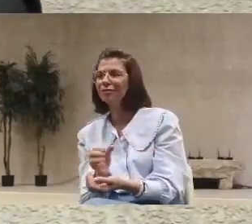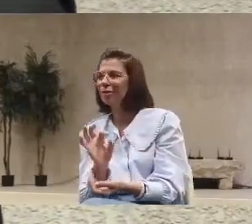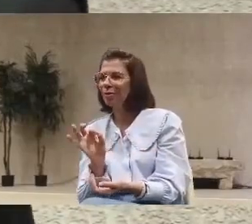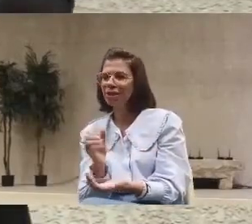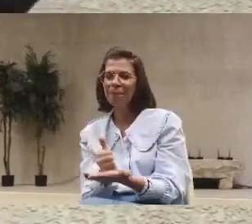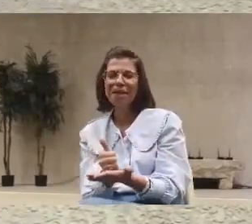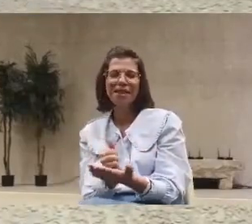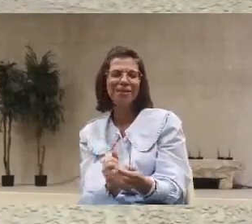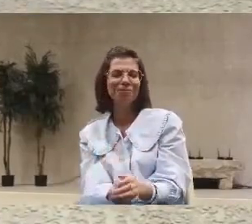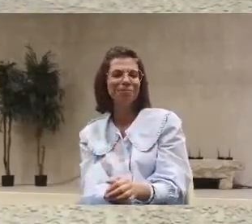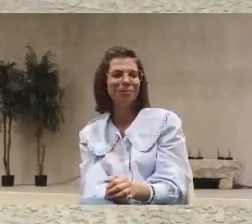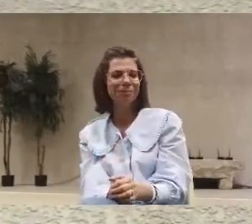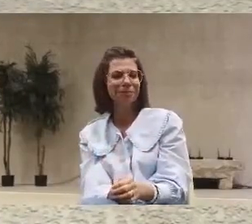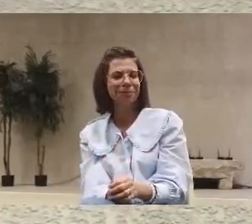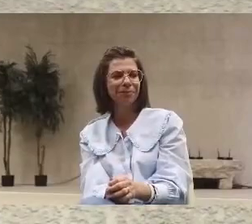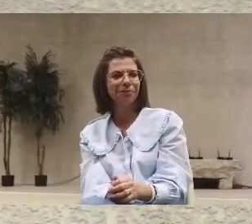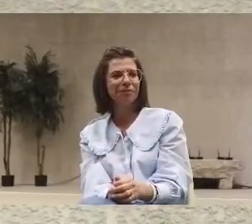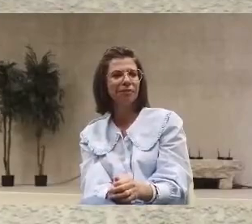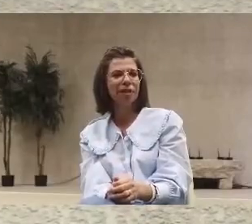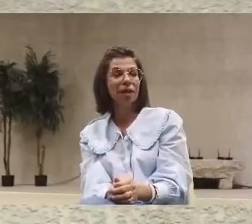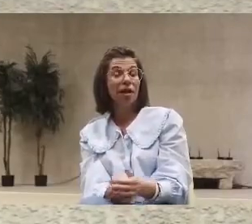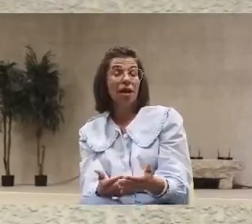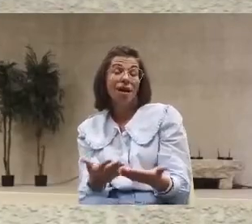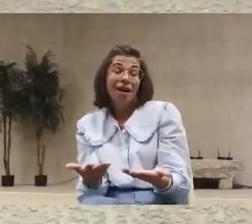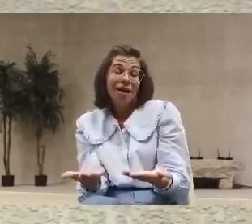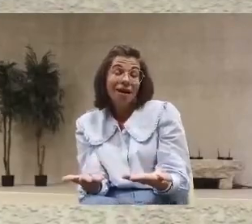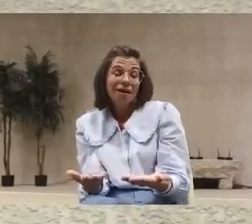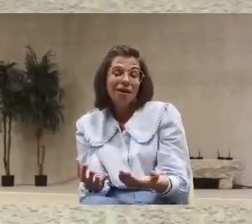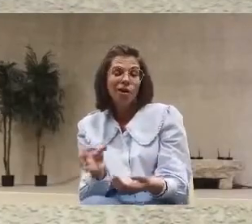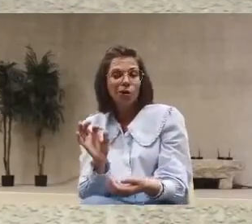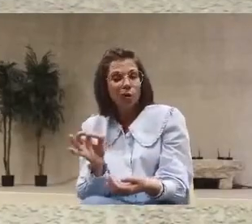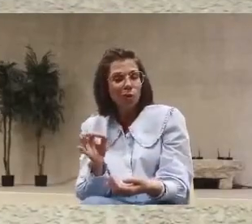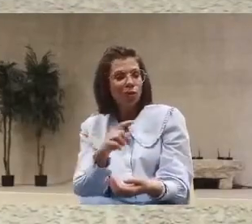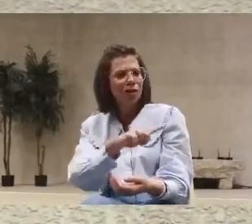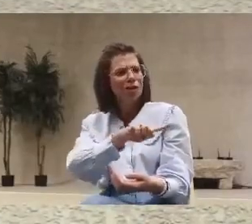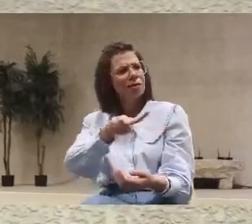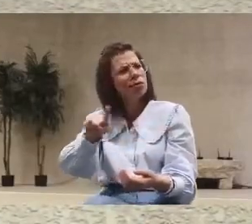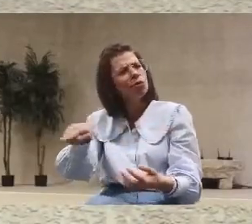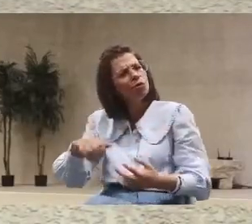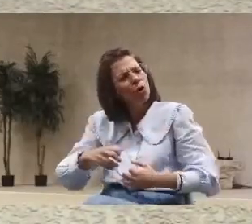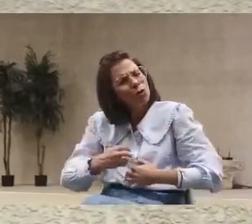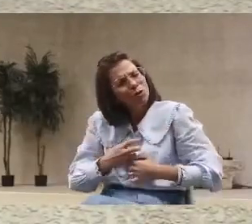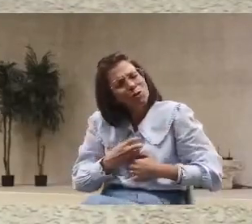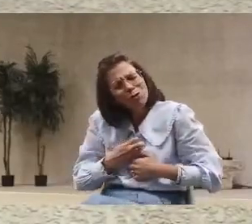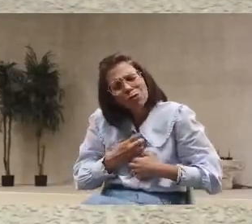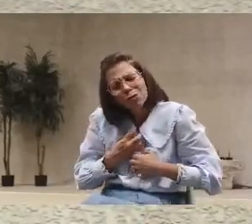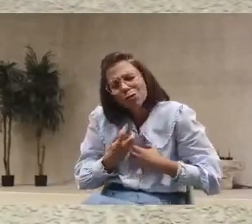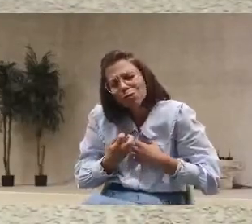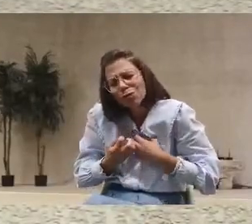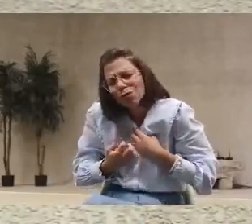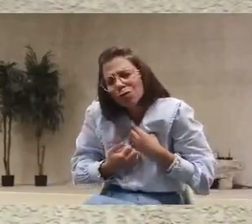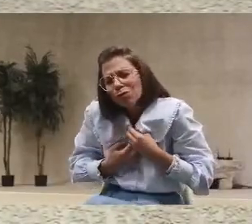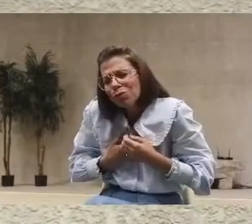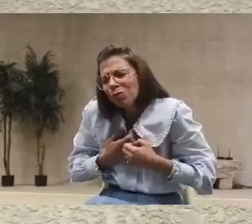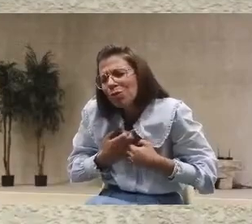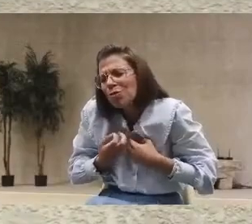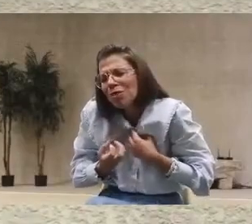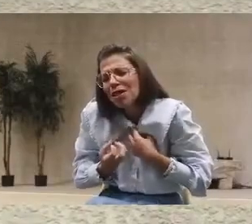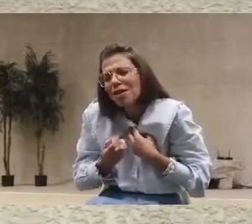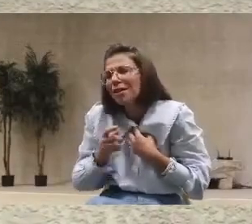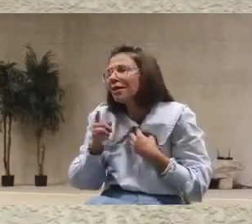et c'est notre aspiration c'est notre prière Seigneur merci pour ce que tu fais merci pour ce que tu